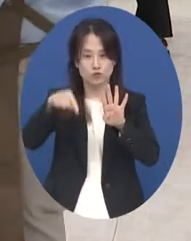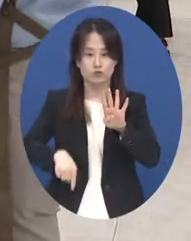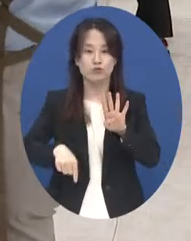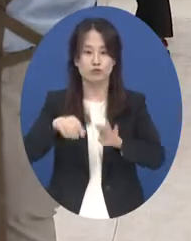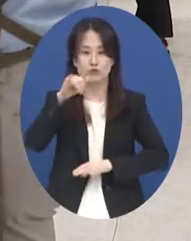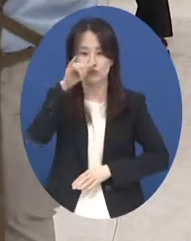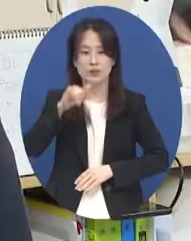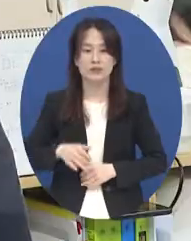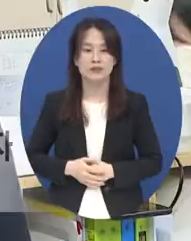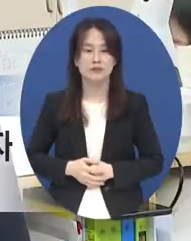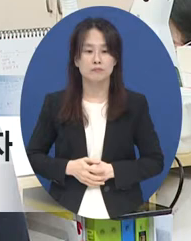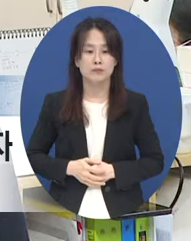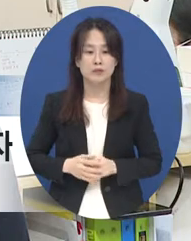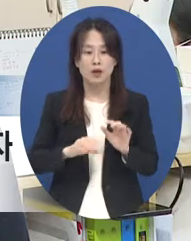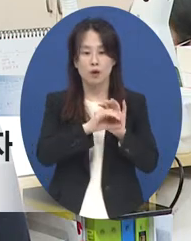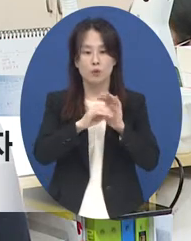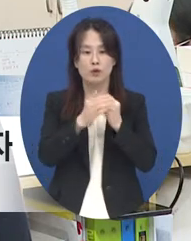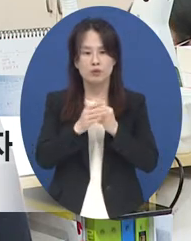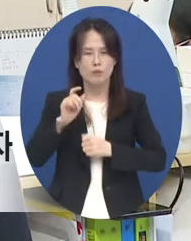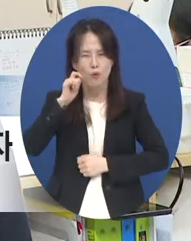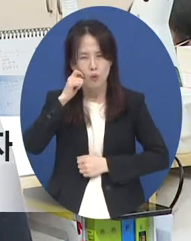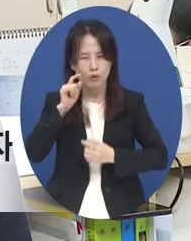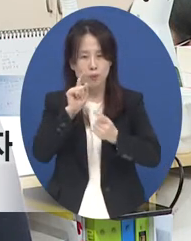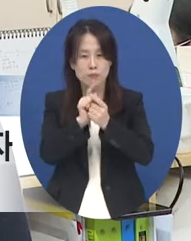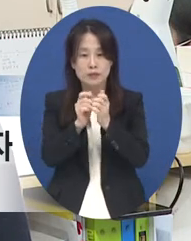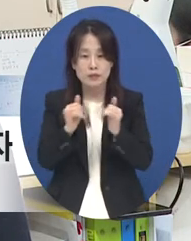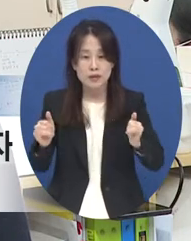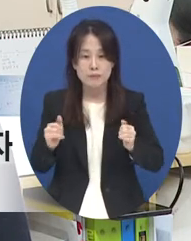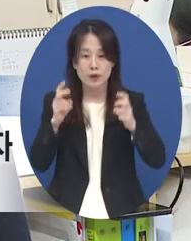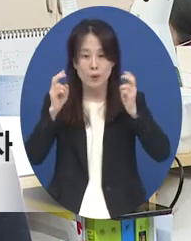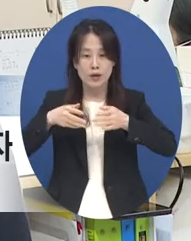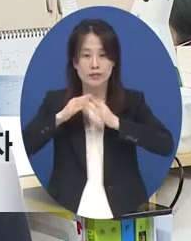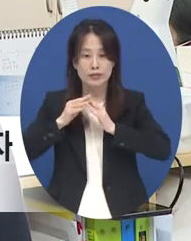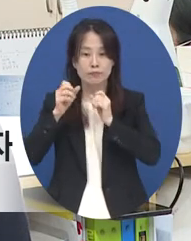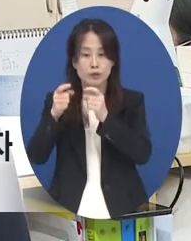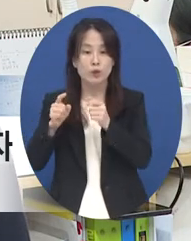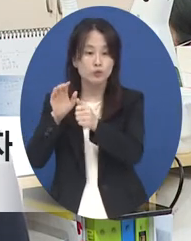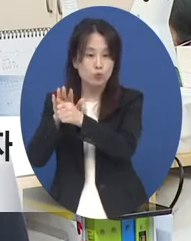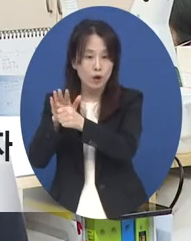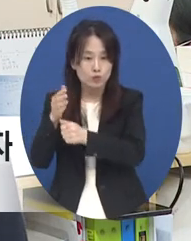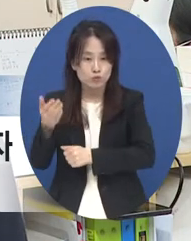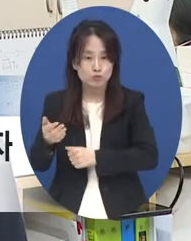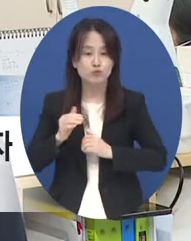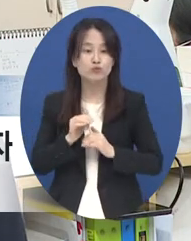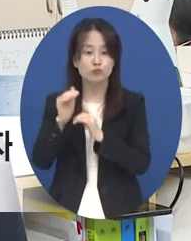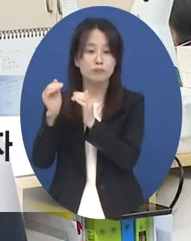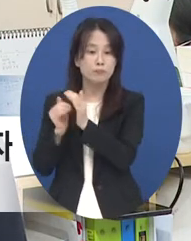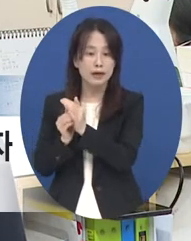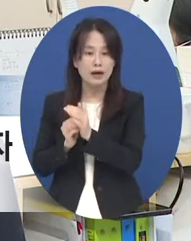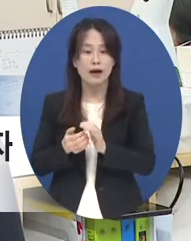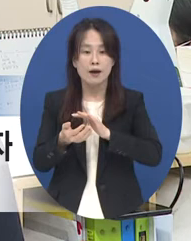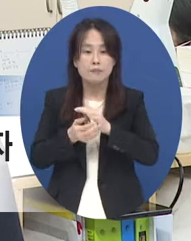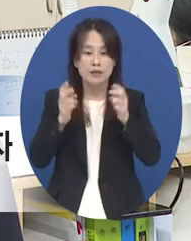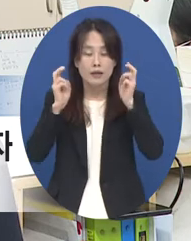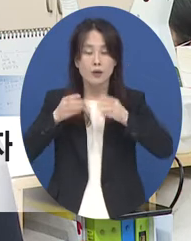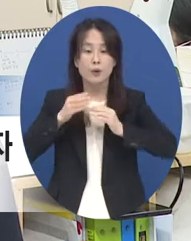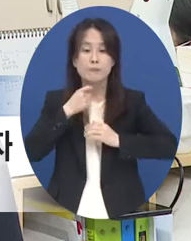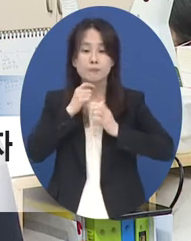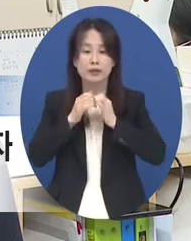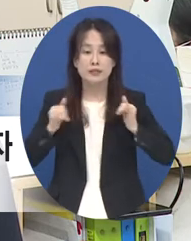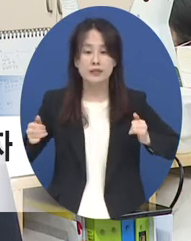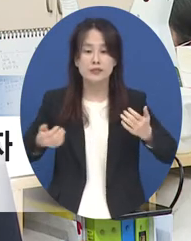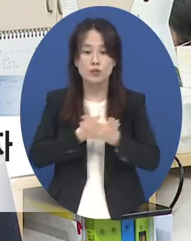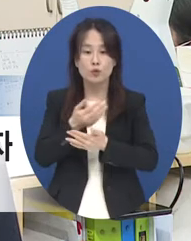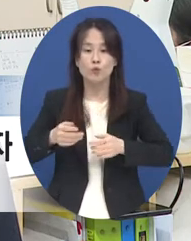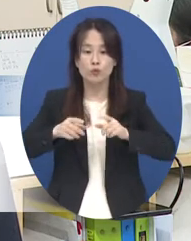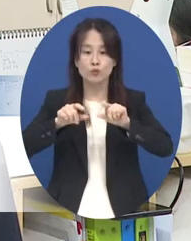걸쳐 진행됩니다. 코로나19 등으로 어려움을 겪고 있는 도민에게 창업 기회를 제공하고자 추진하게 되었습니다. 예비 창업자들이